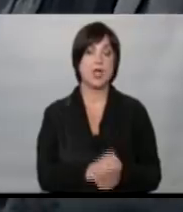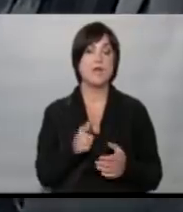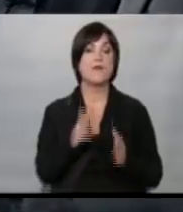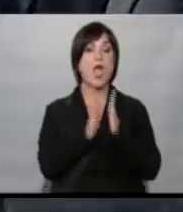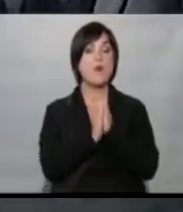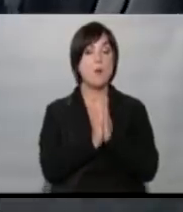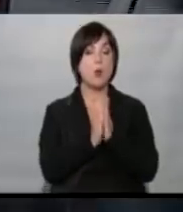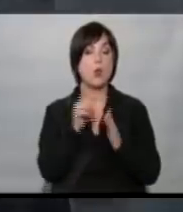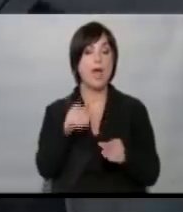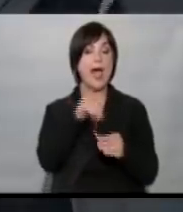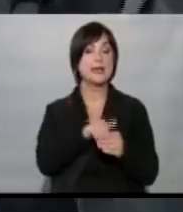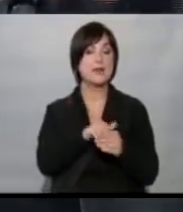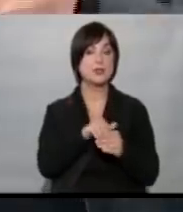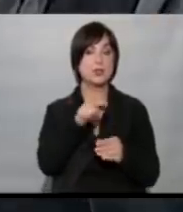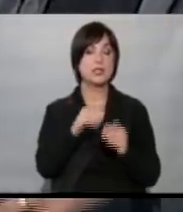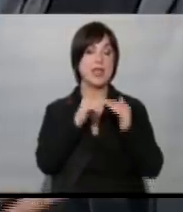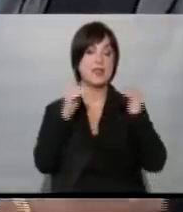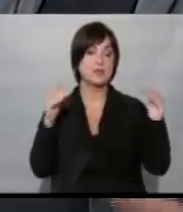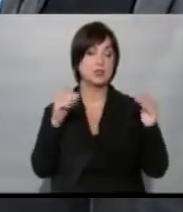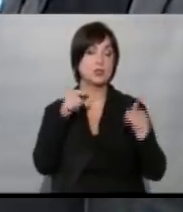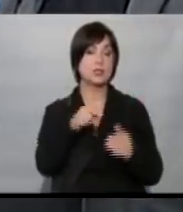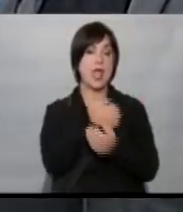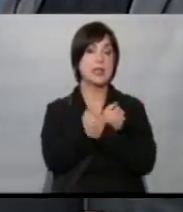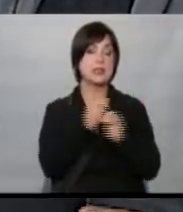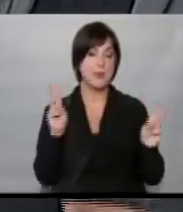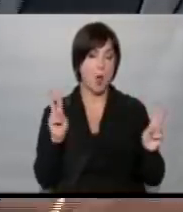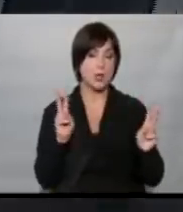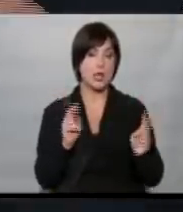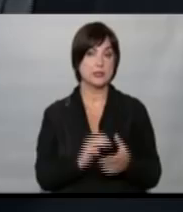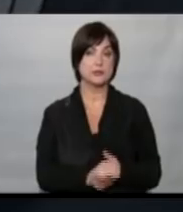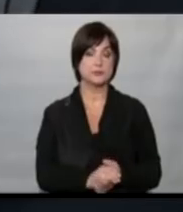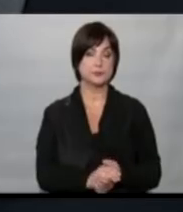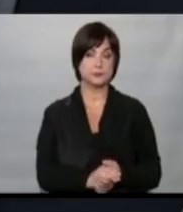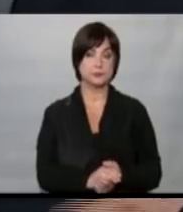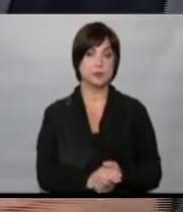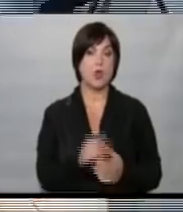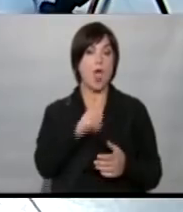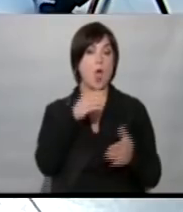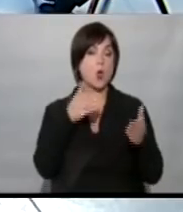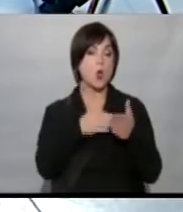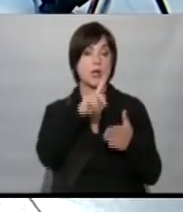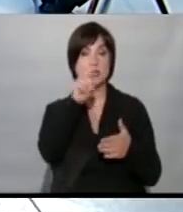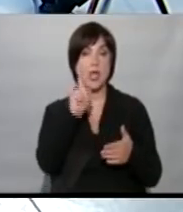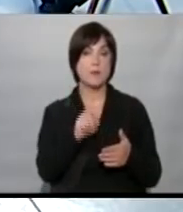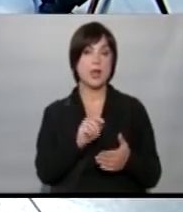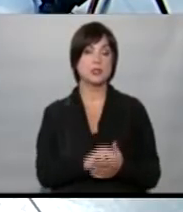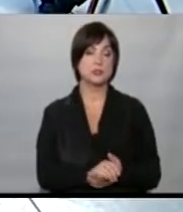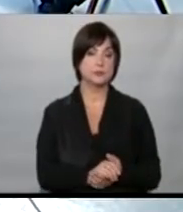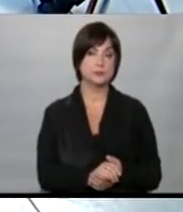молам. Референдумот не ли е највисокиот стадиум на демократија? Ама за конкретно прашање. Па конкретно прашање избори за